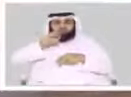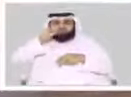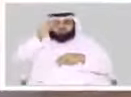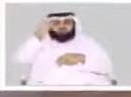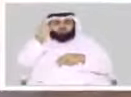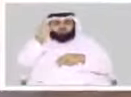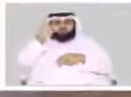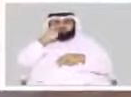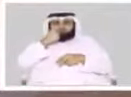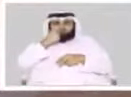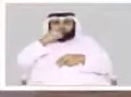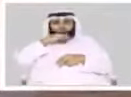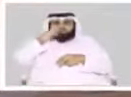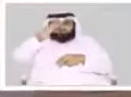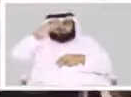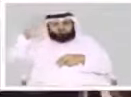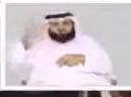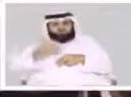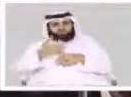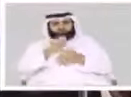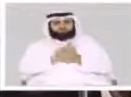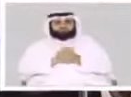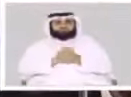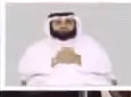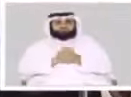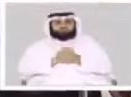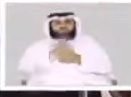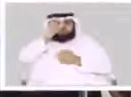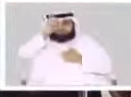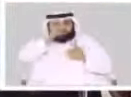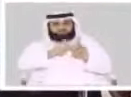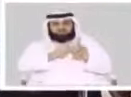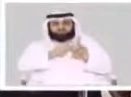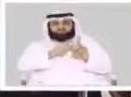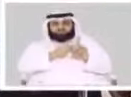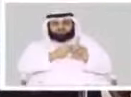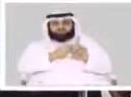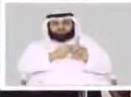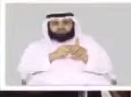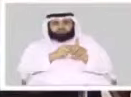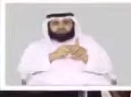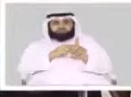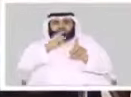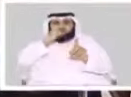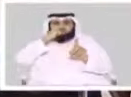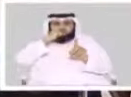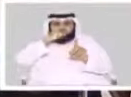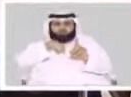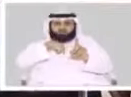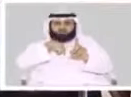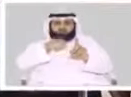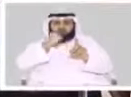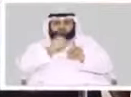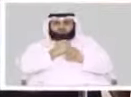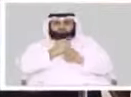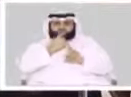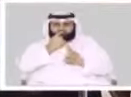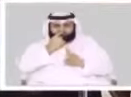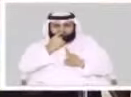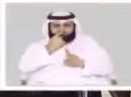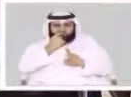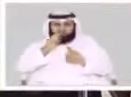محمدا رسول الله. فأنت أيها العبد عليك أن تساق إلى